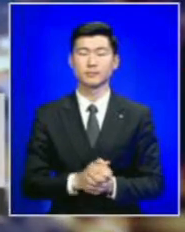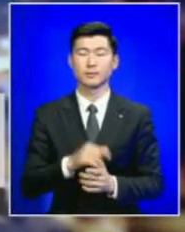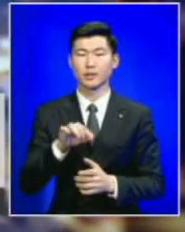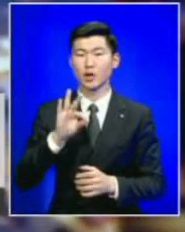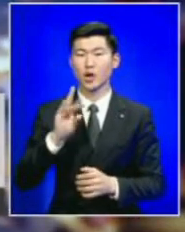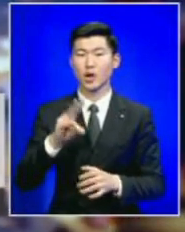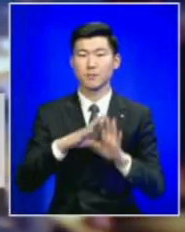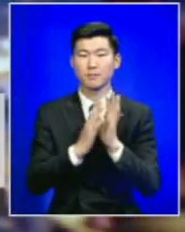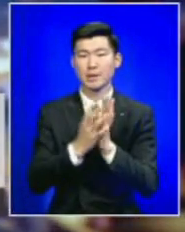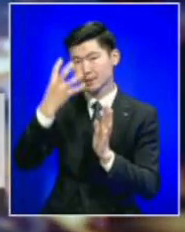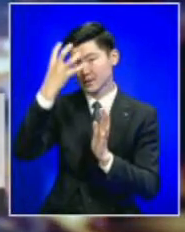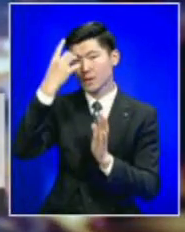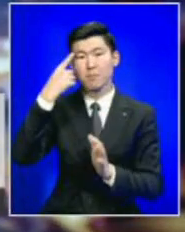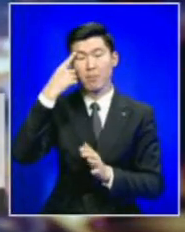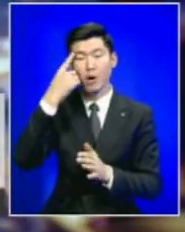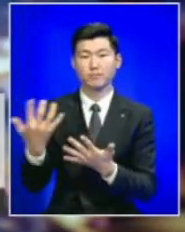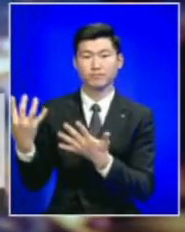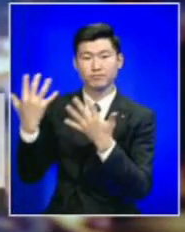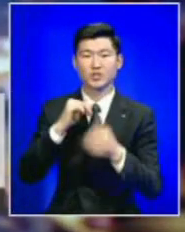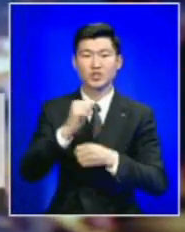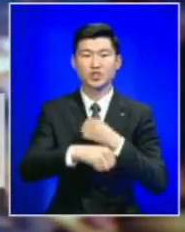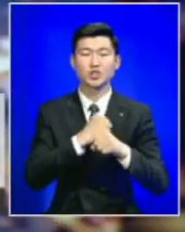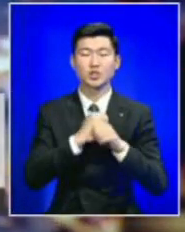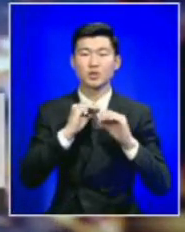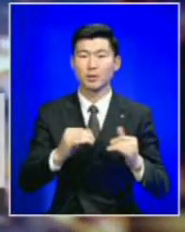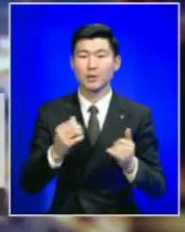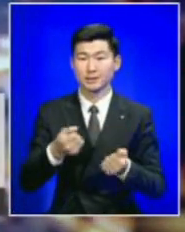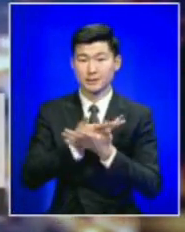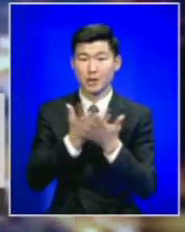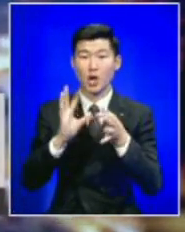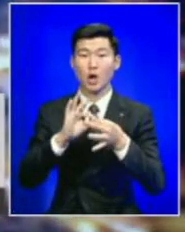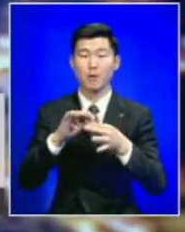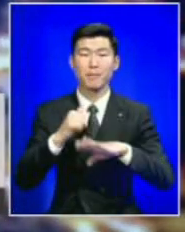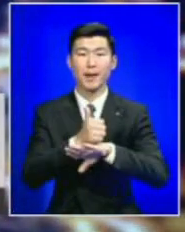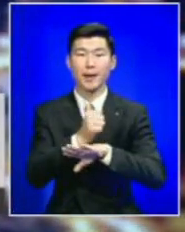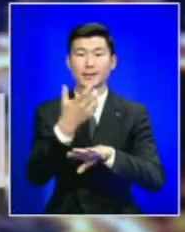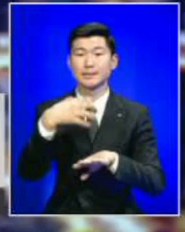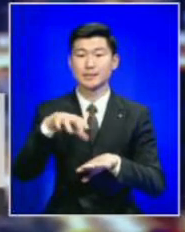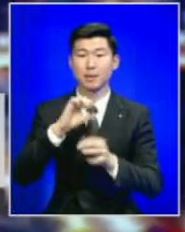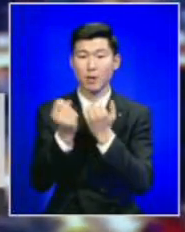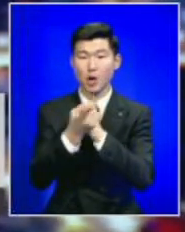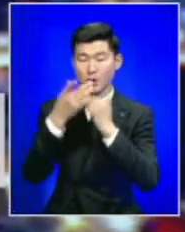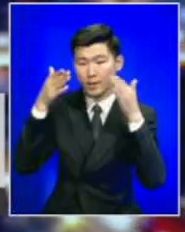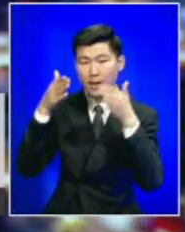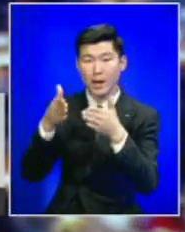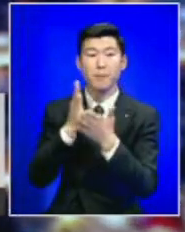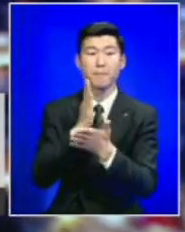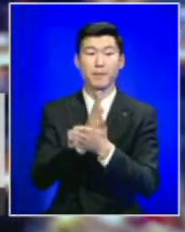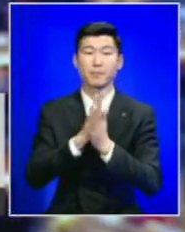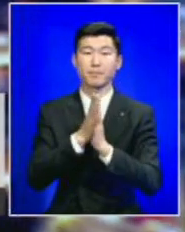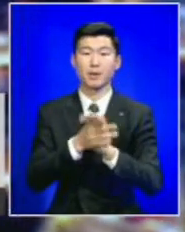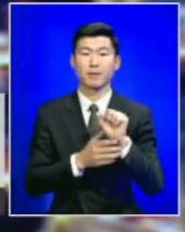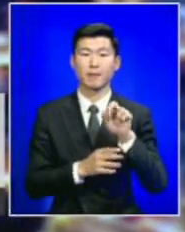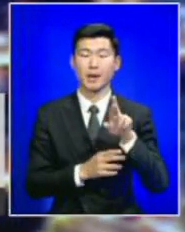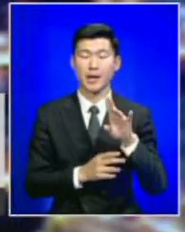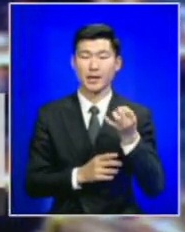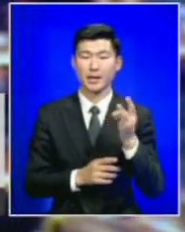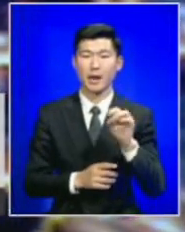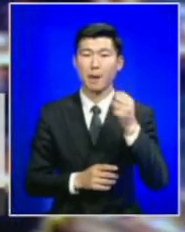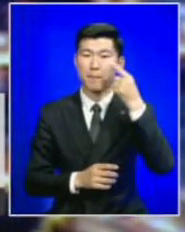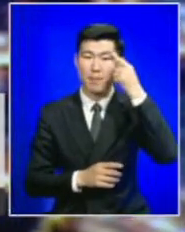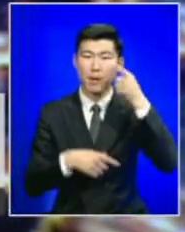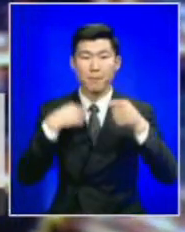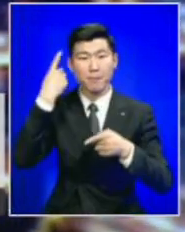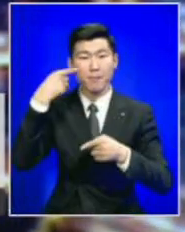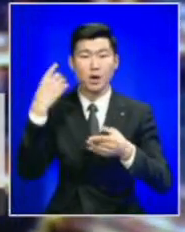Таныг засгийн газраас Монголд зочлох жил болгон зарласантай холбогдуулан аялал жуулчлалын салбарт онцгой анхаарч байгаа. Тэгвэл Aira Mongolia компани энэхүү